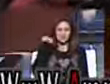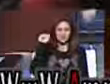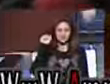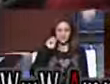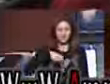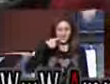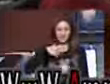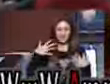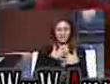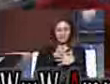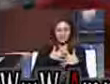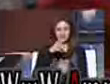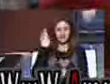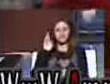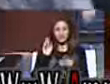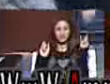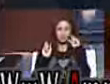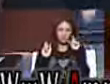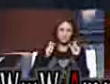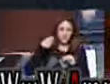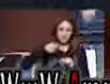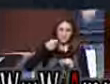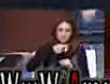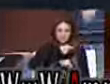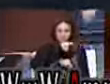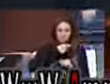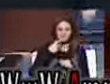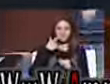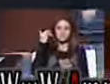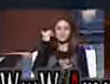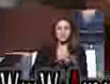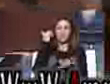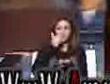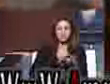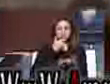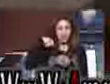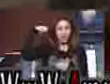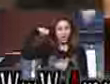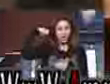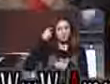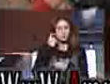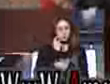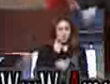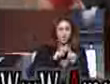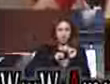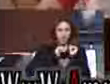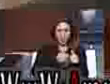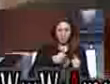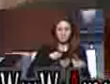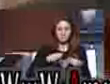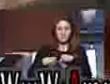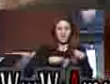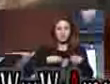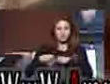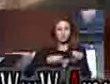المصريين مسيحيين ومسلمين ومن عدد من المسؤولين منهم رئيس الوزراء ورئيس مجلس الشورى. الرسول